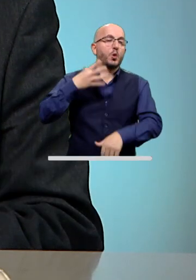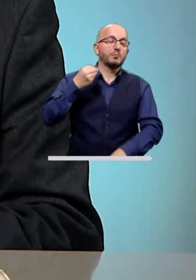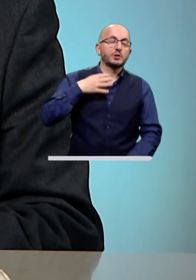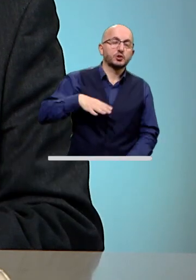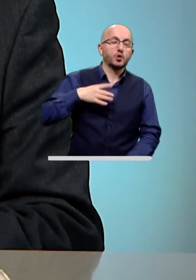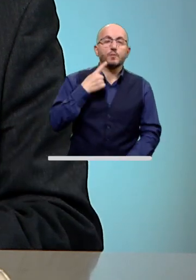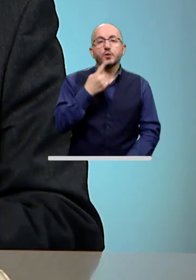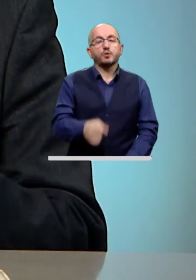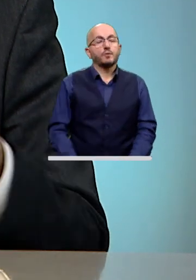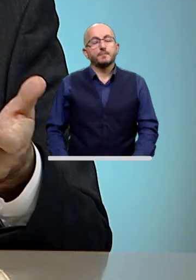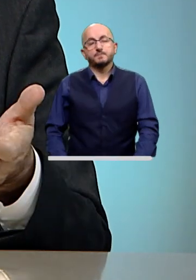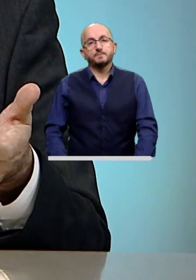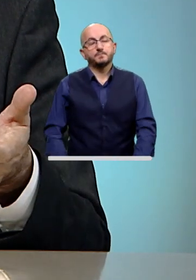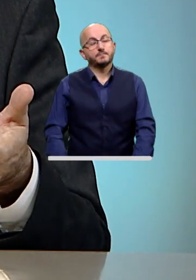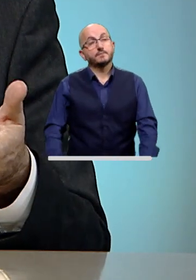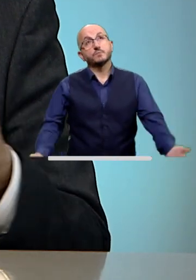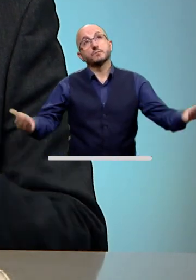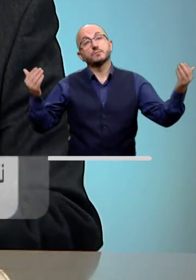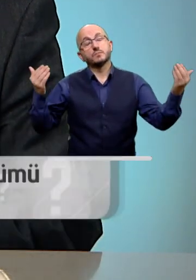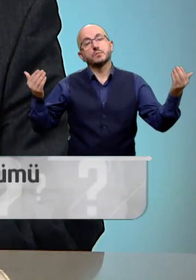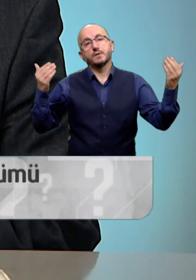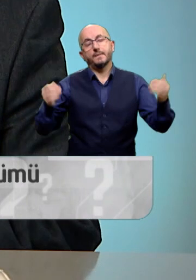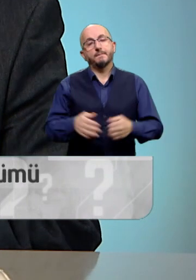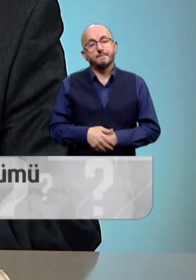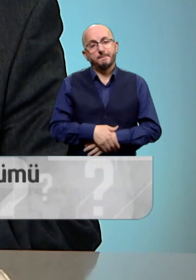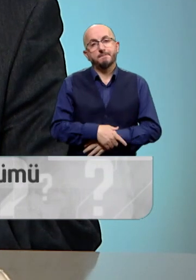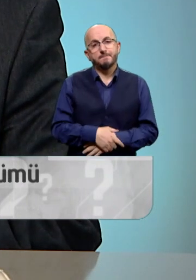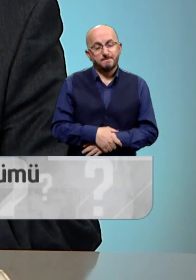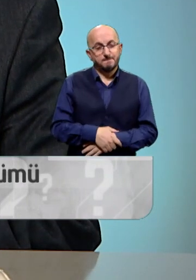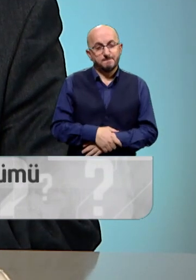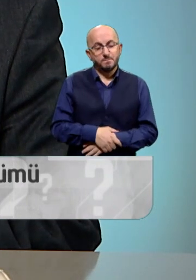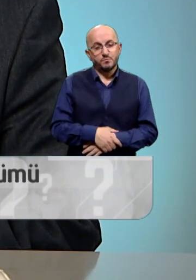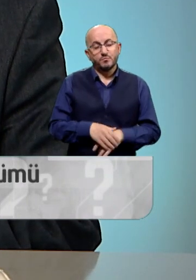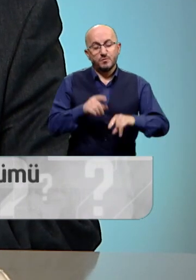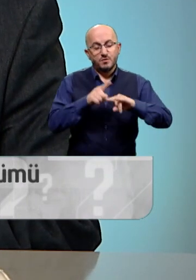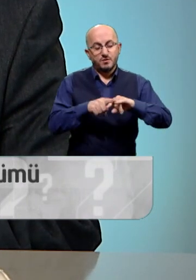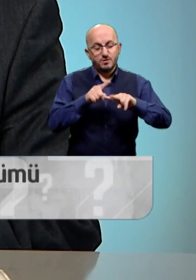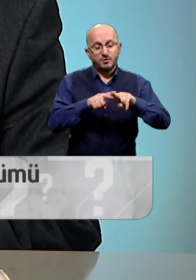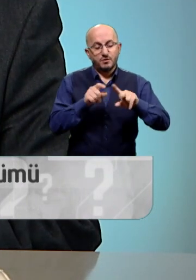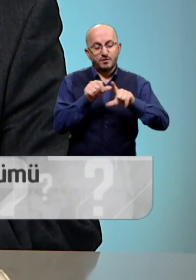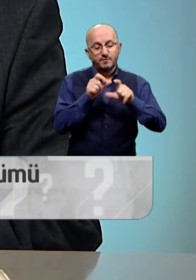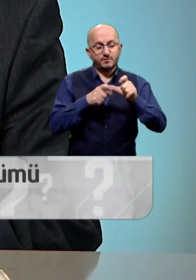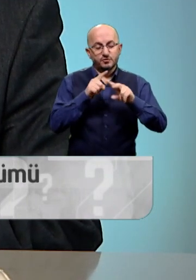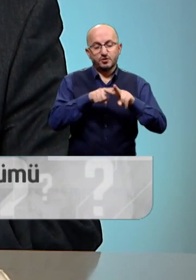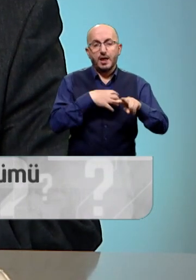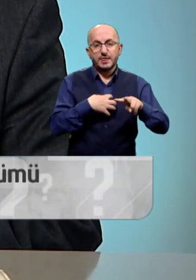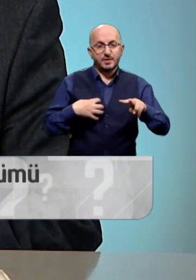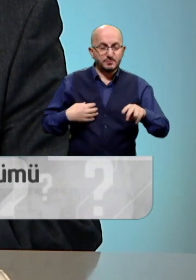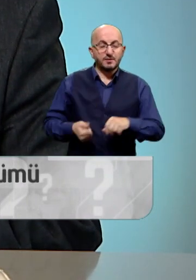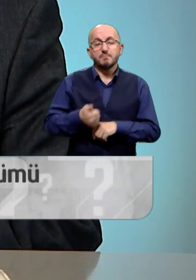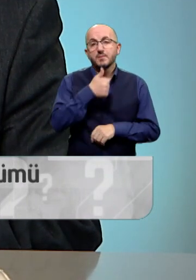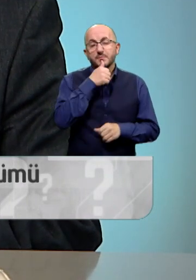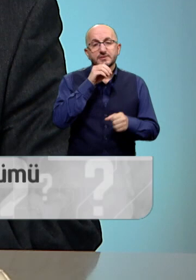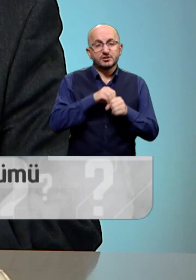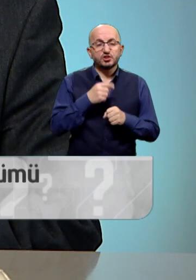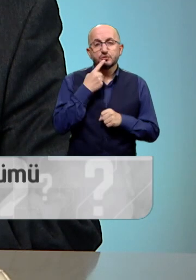demiş. Cenab-ı Hakk'a böyle niyaz ediyor. Hafsa validemiz, anamız, babası için